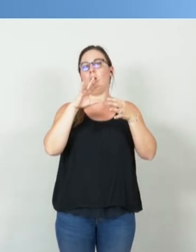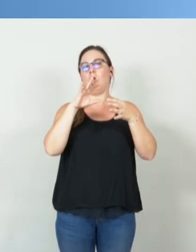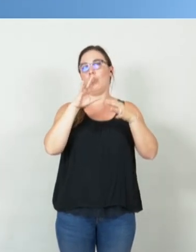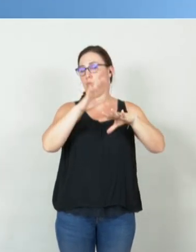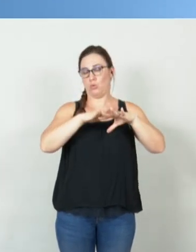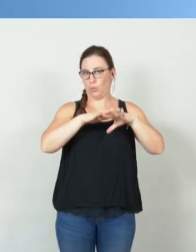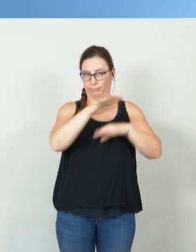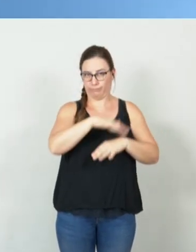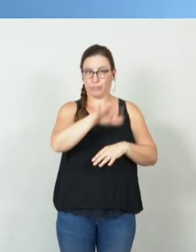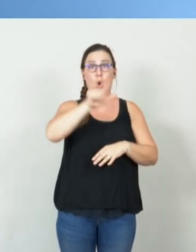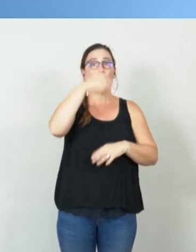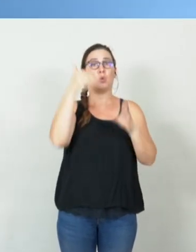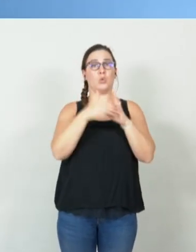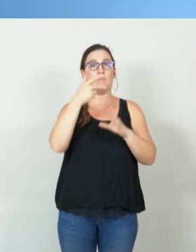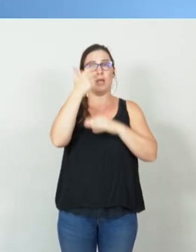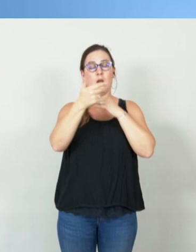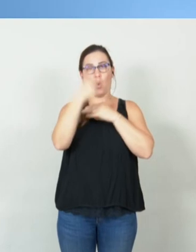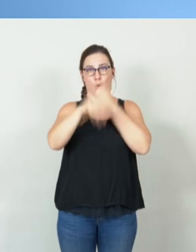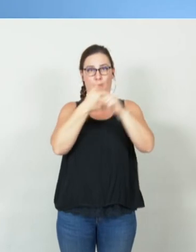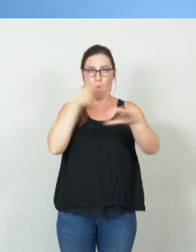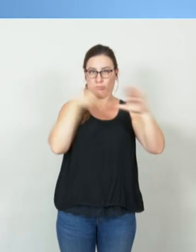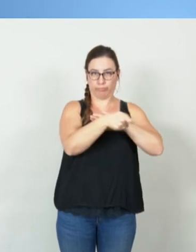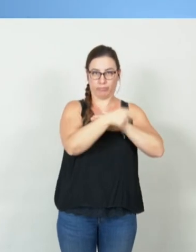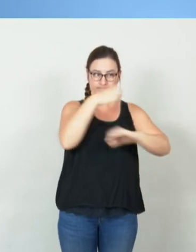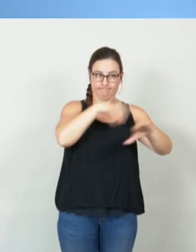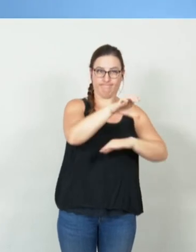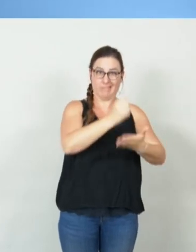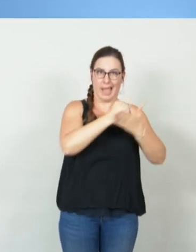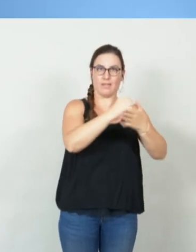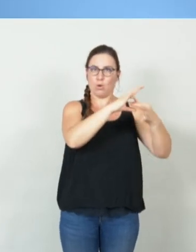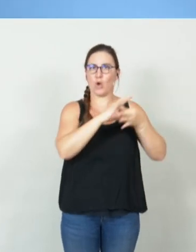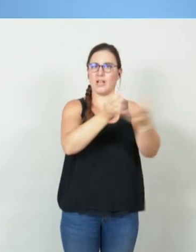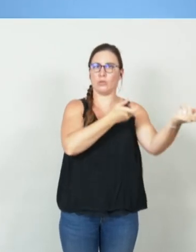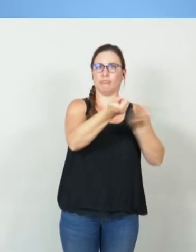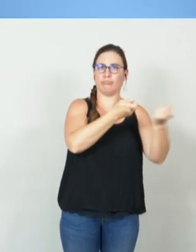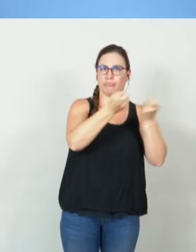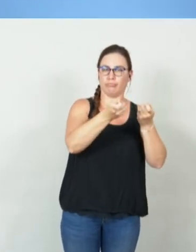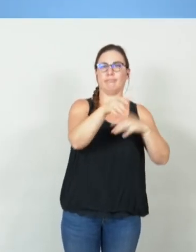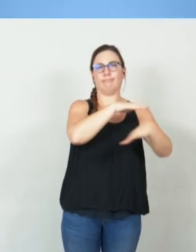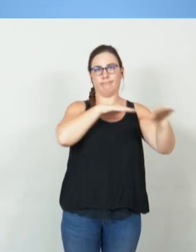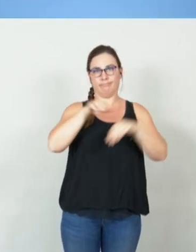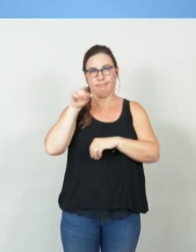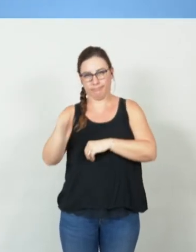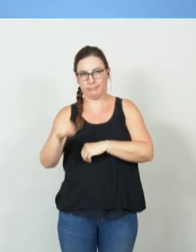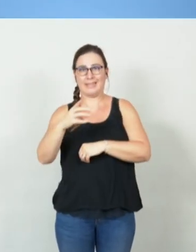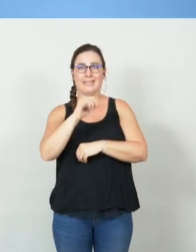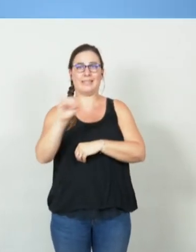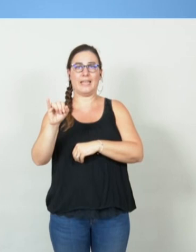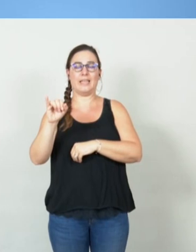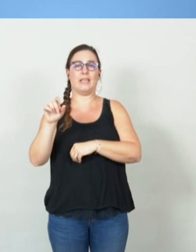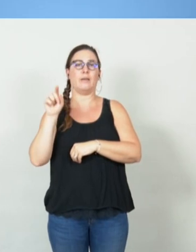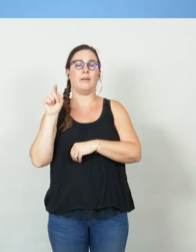subvention de 12000 euros par an qui assure cette coordination sur les conseils consultatifs